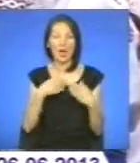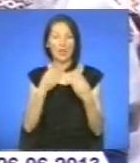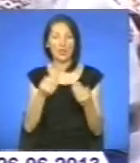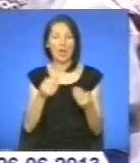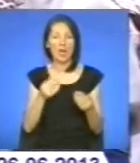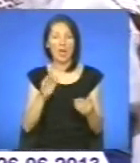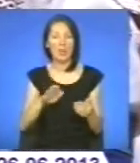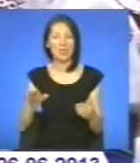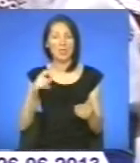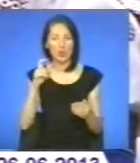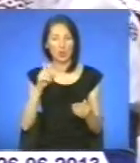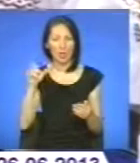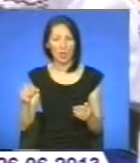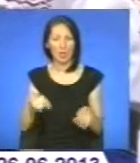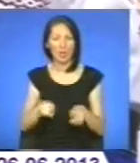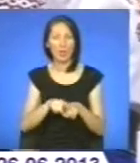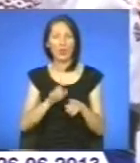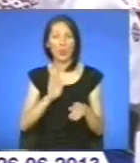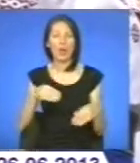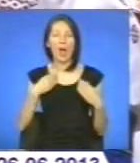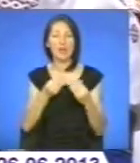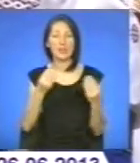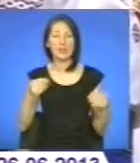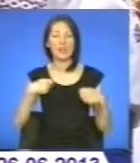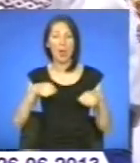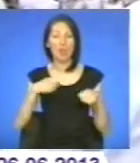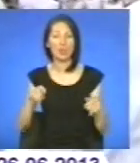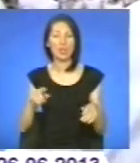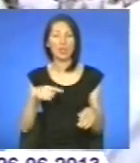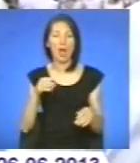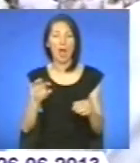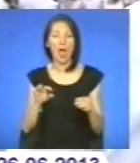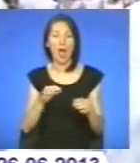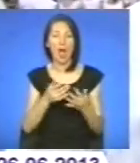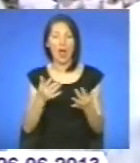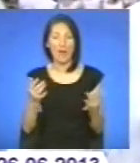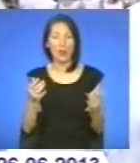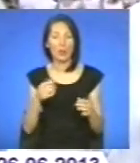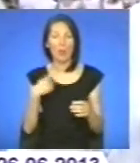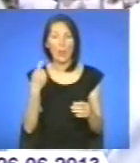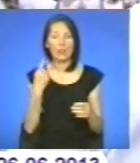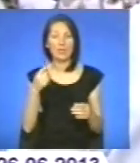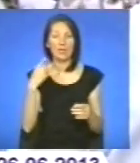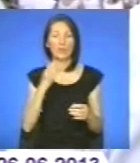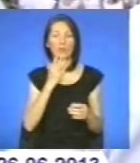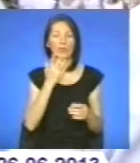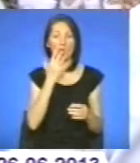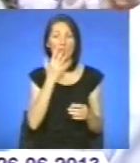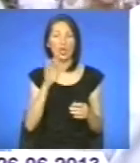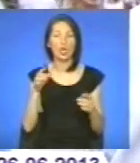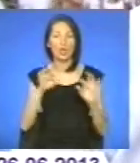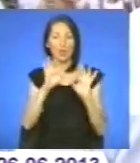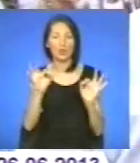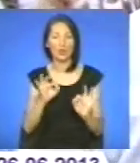Також розгорнули виставку «Продаж виробів майстрів народної творчості». Це село також є і з точки зору має